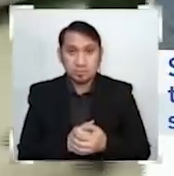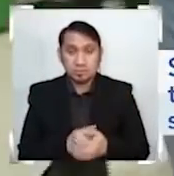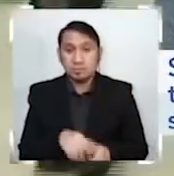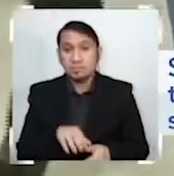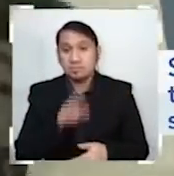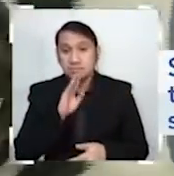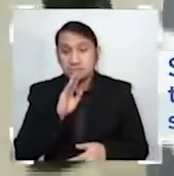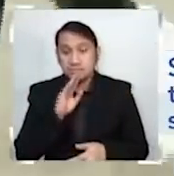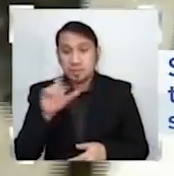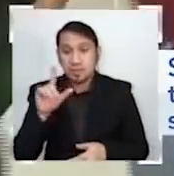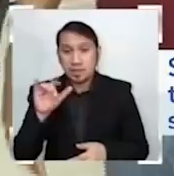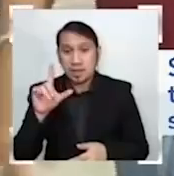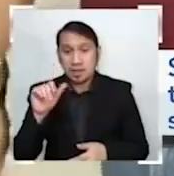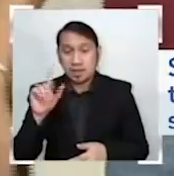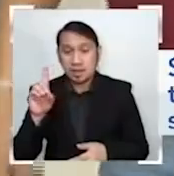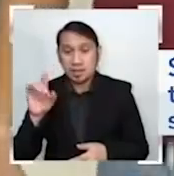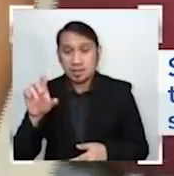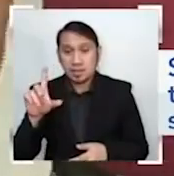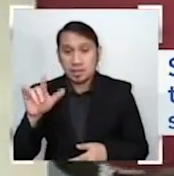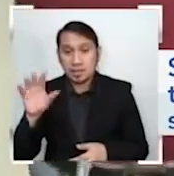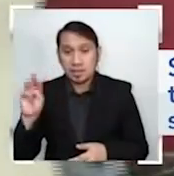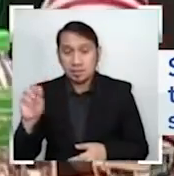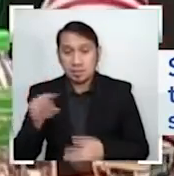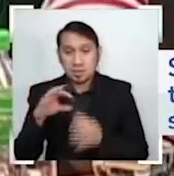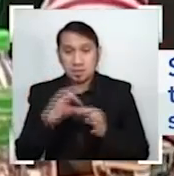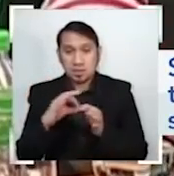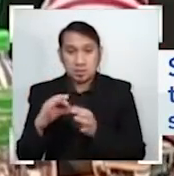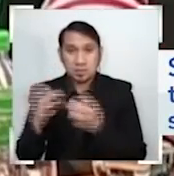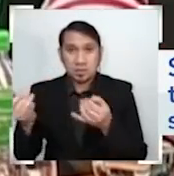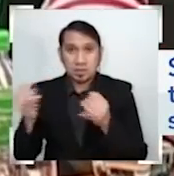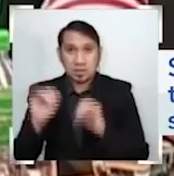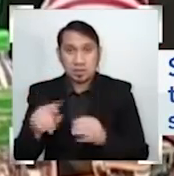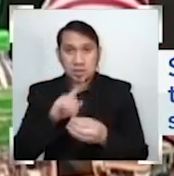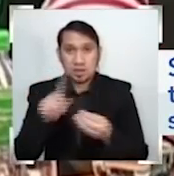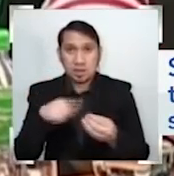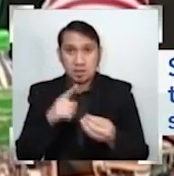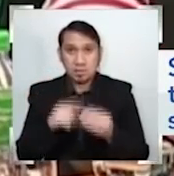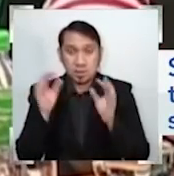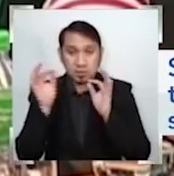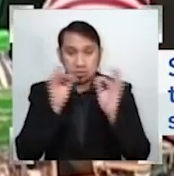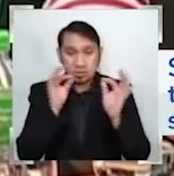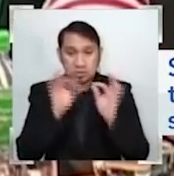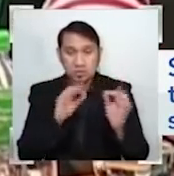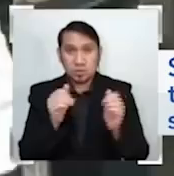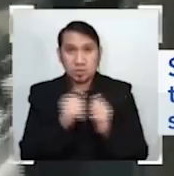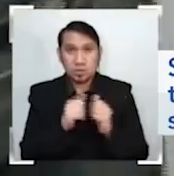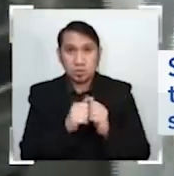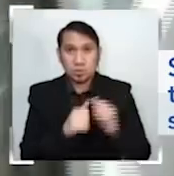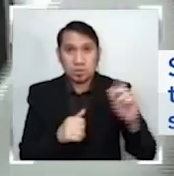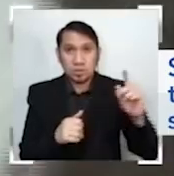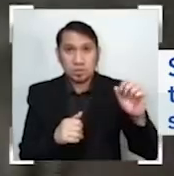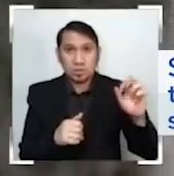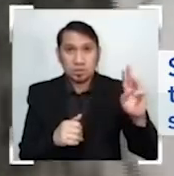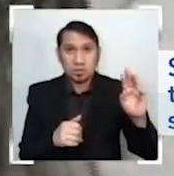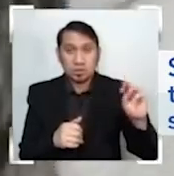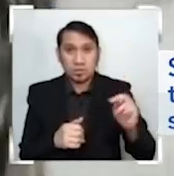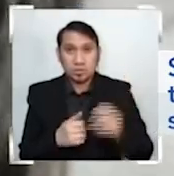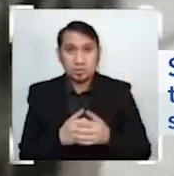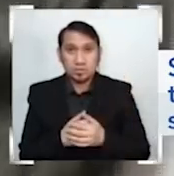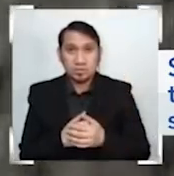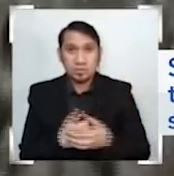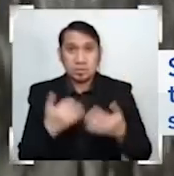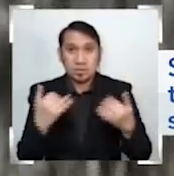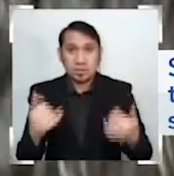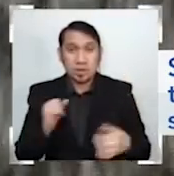De Lima na lagi raw siyang idinadawit sa mga issue kaugnay sa umunay drug lord na si Kerwin Espinosa. Nanawagan din ang Senadora